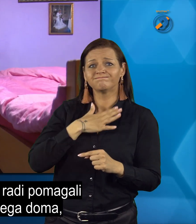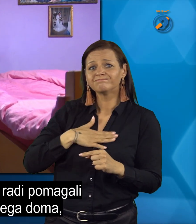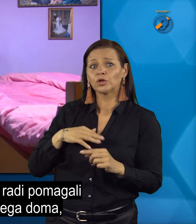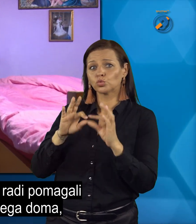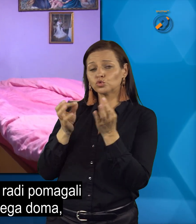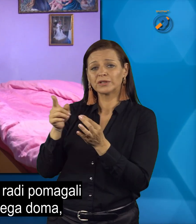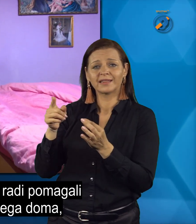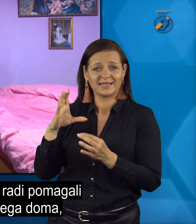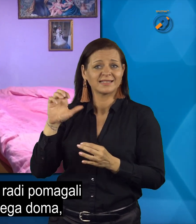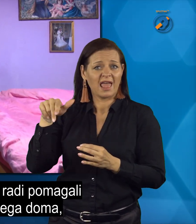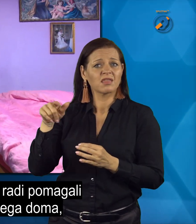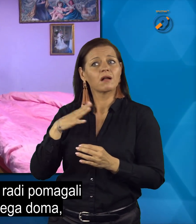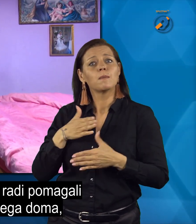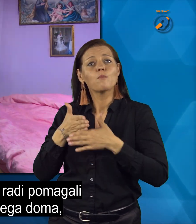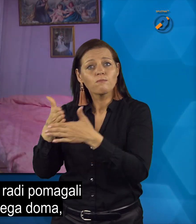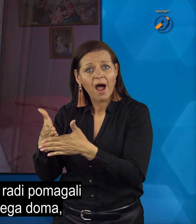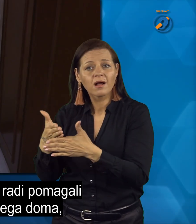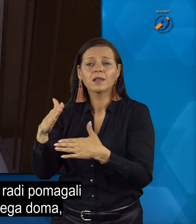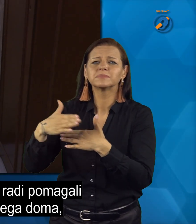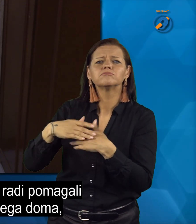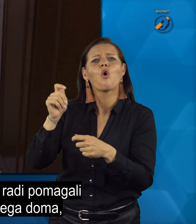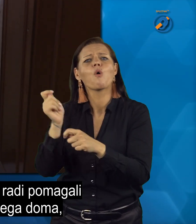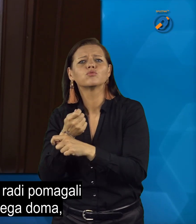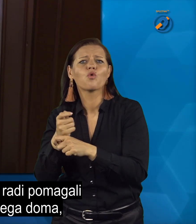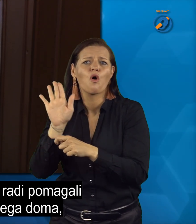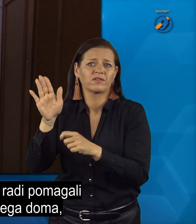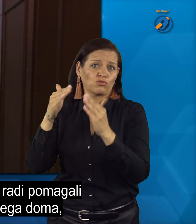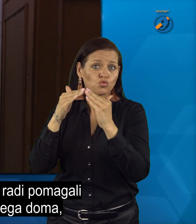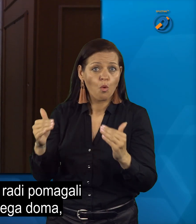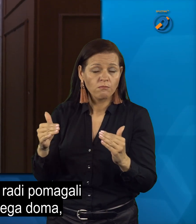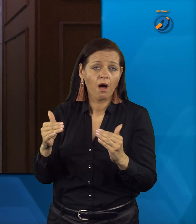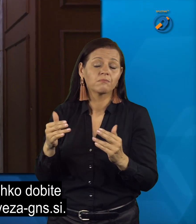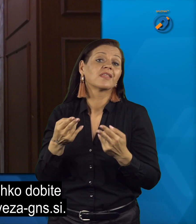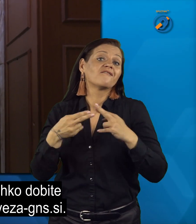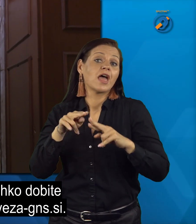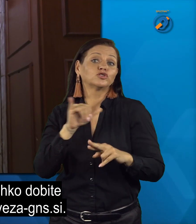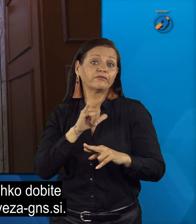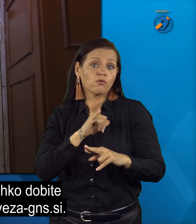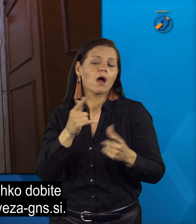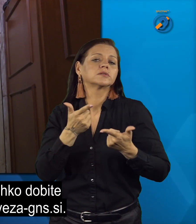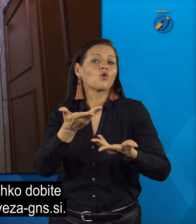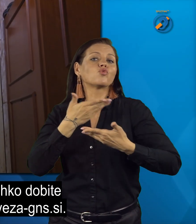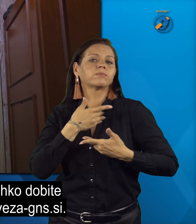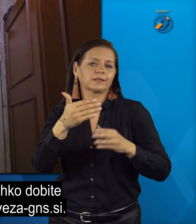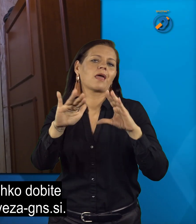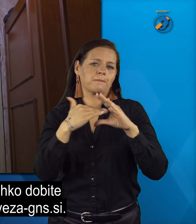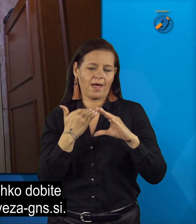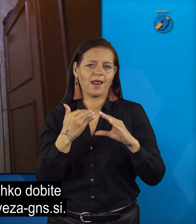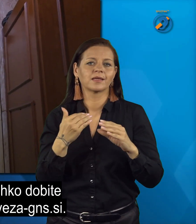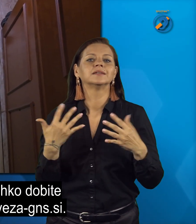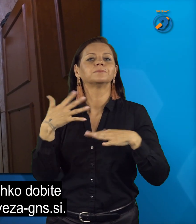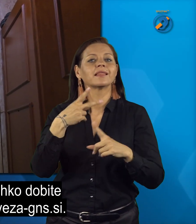Če bi družini Cener radi pomagali pri obnovi njihovega doma, več informacij lahko dobite